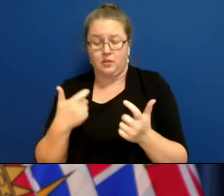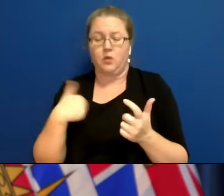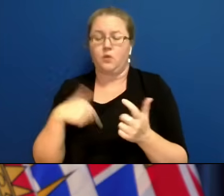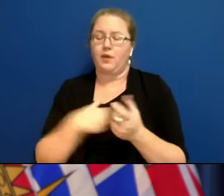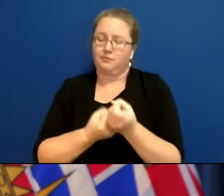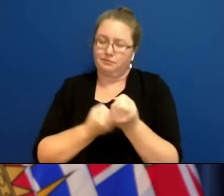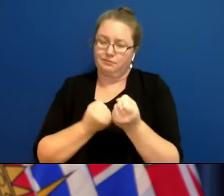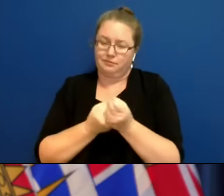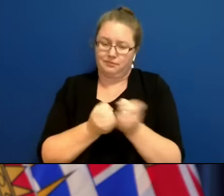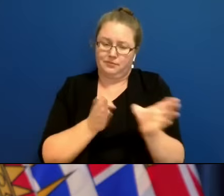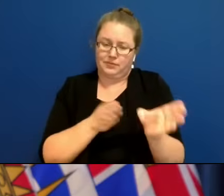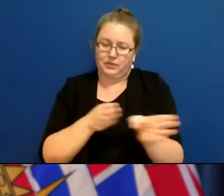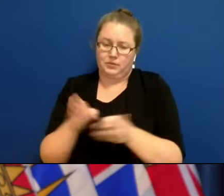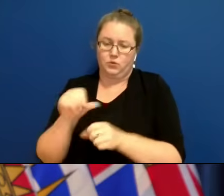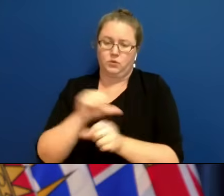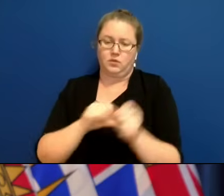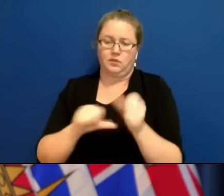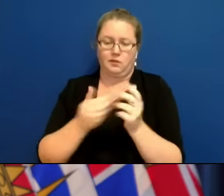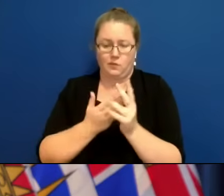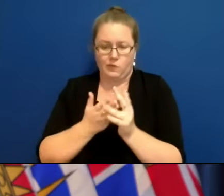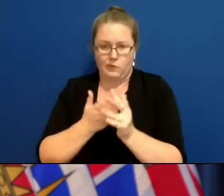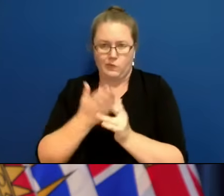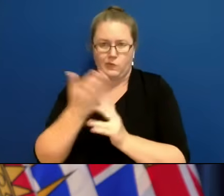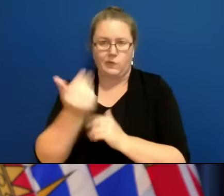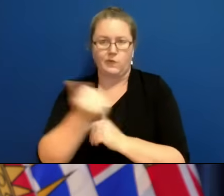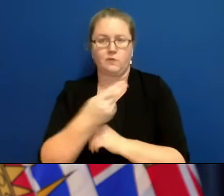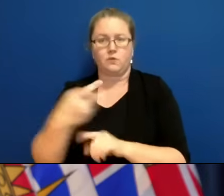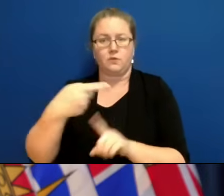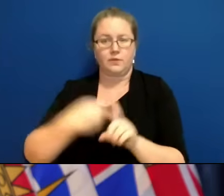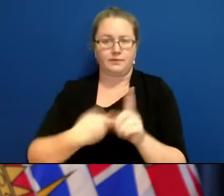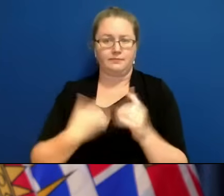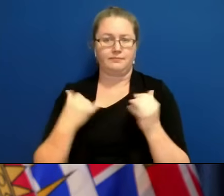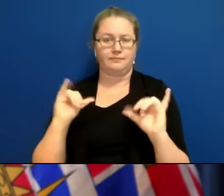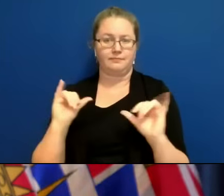and support each other through these next few months.